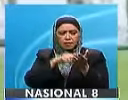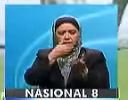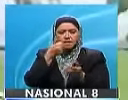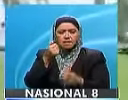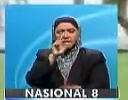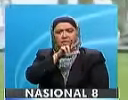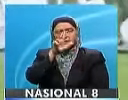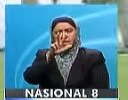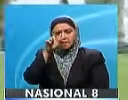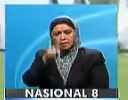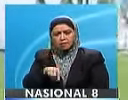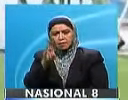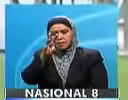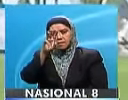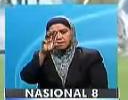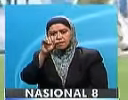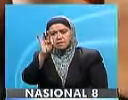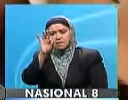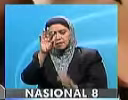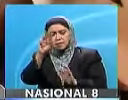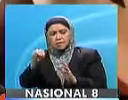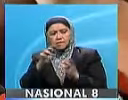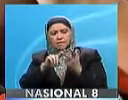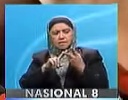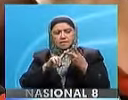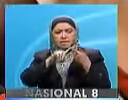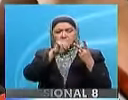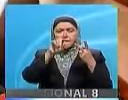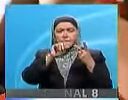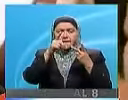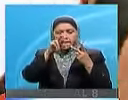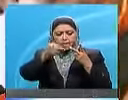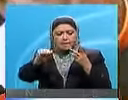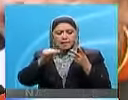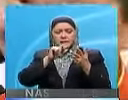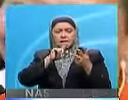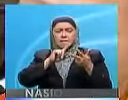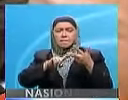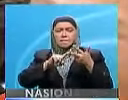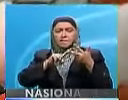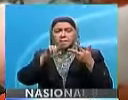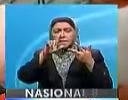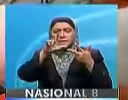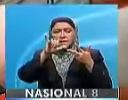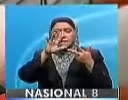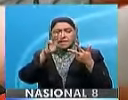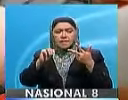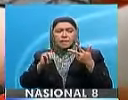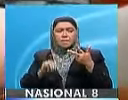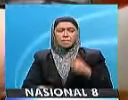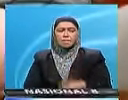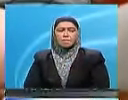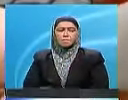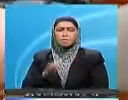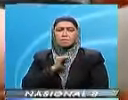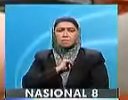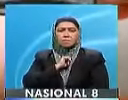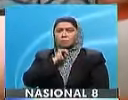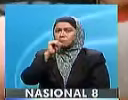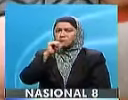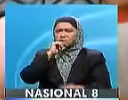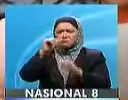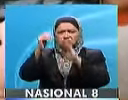meter, diikuti Zakaria Saad dengan pingat perak manakala gangsa milik Lim Kok Hong. Tak juga, saya tak expect lah sebab apa